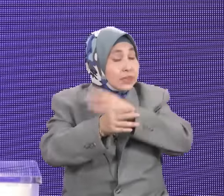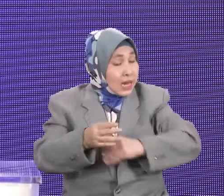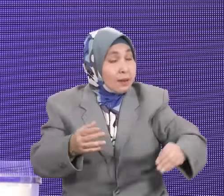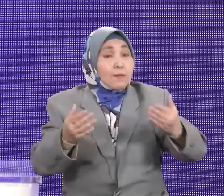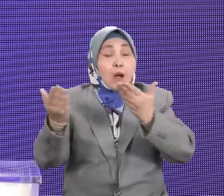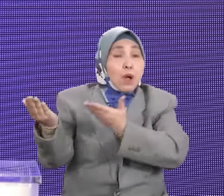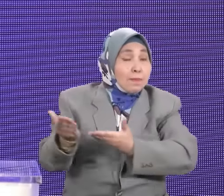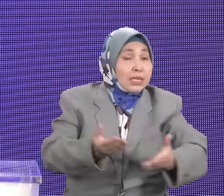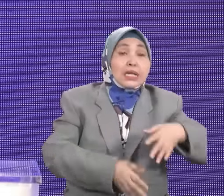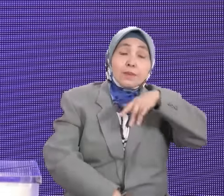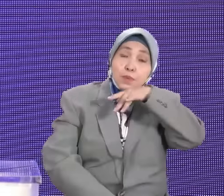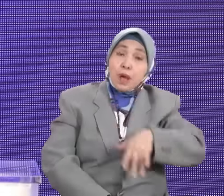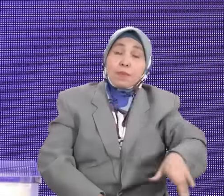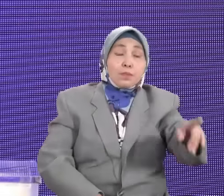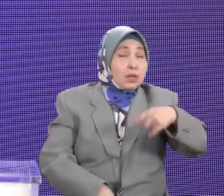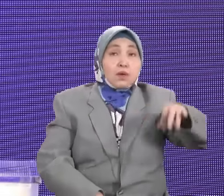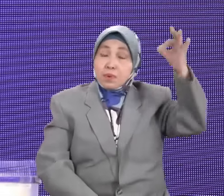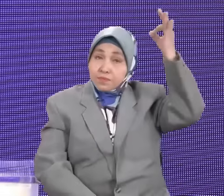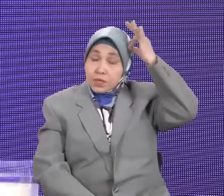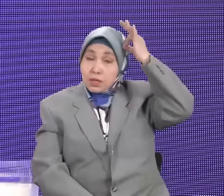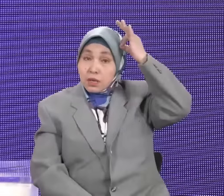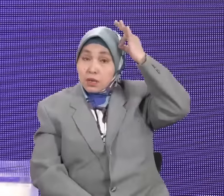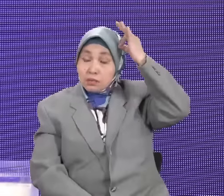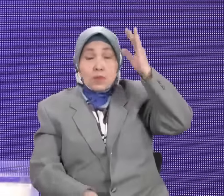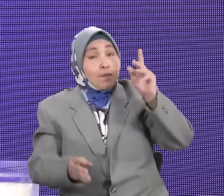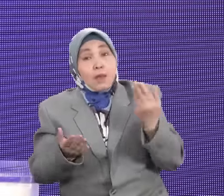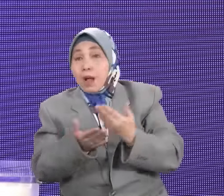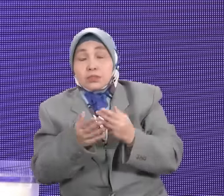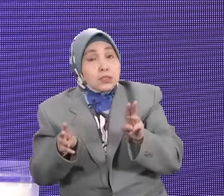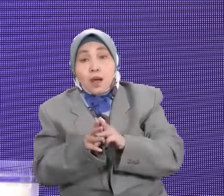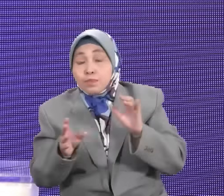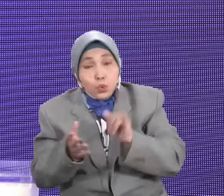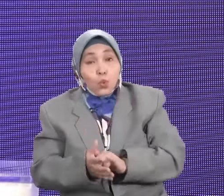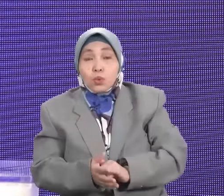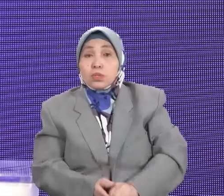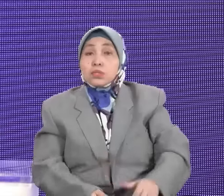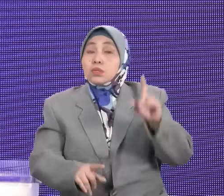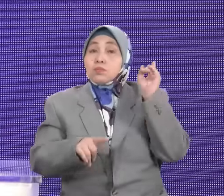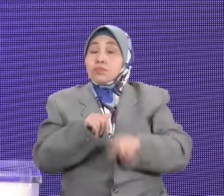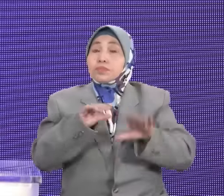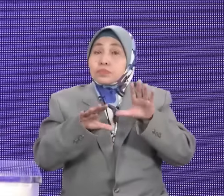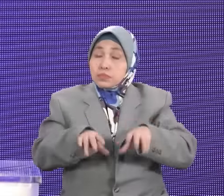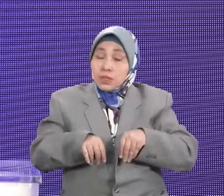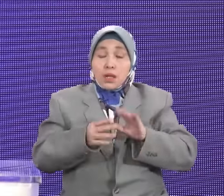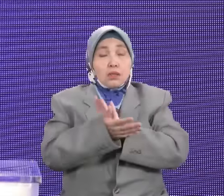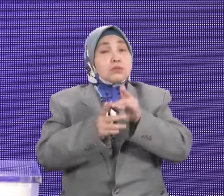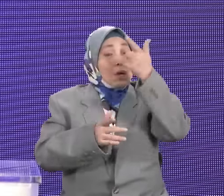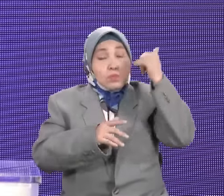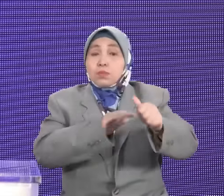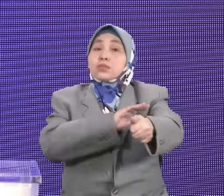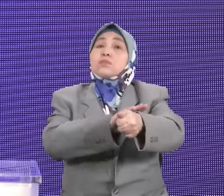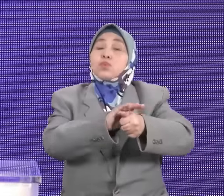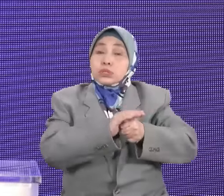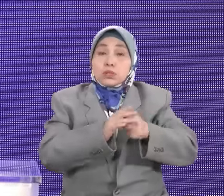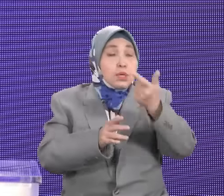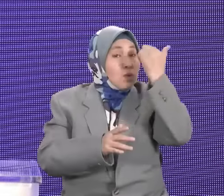sampai begitu sekali mereka ya sampai begitu sekali sehingga kan mereka akan sembunyikan maka apa kesan karena